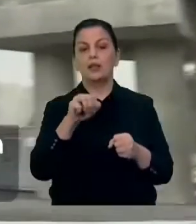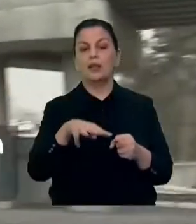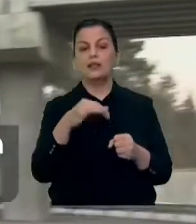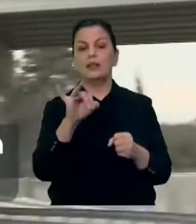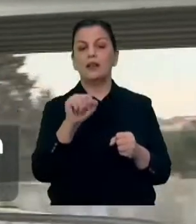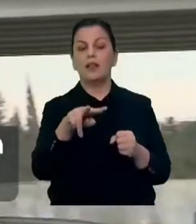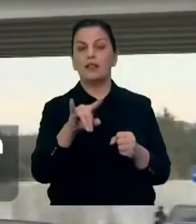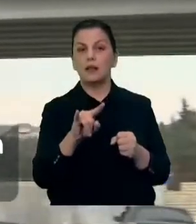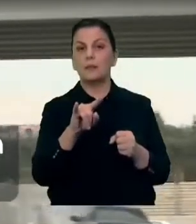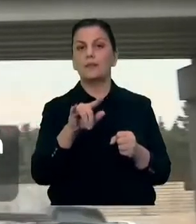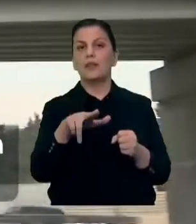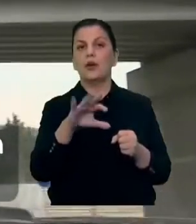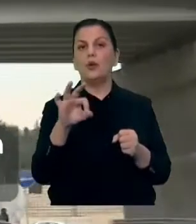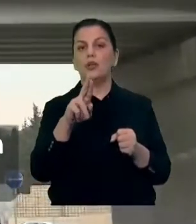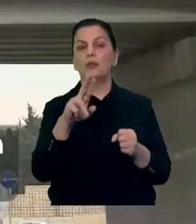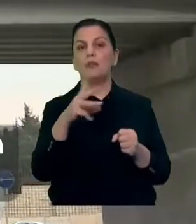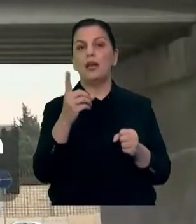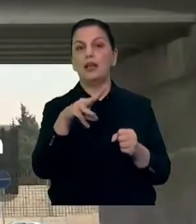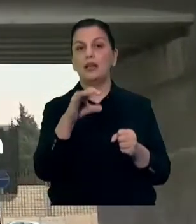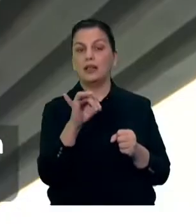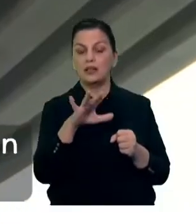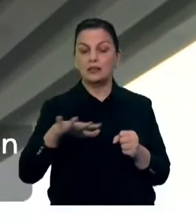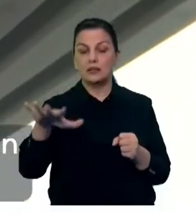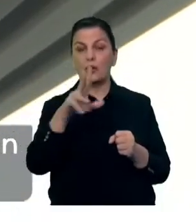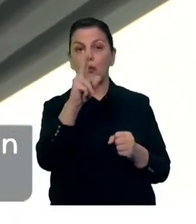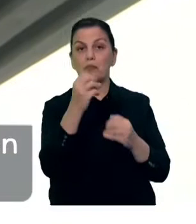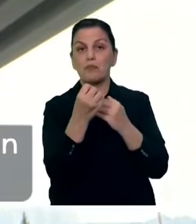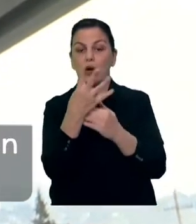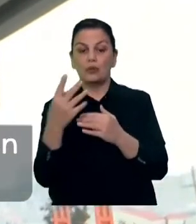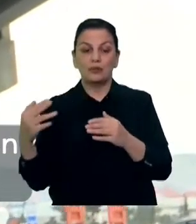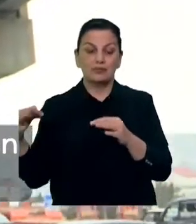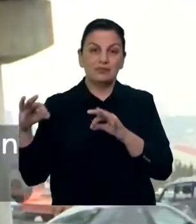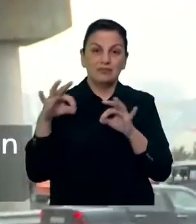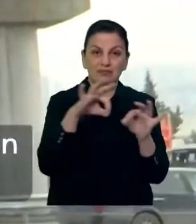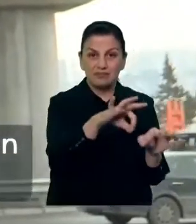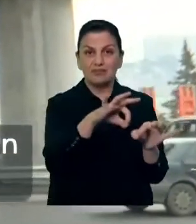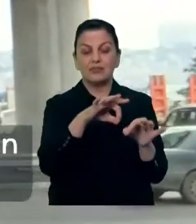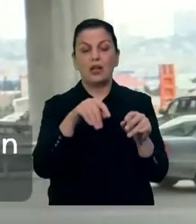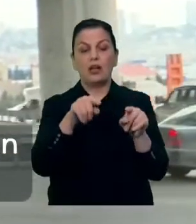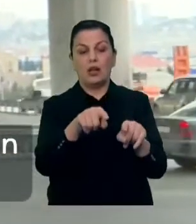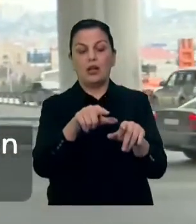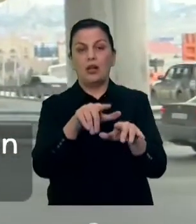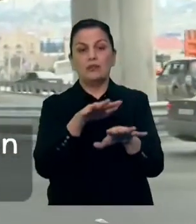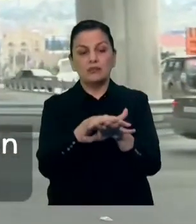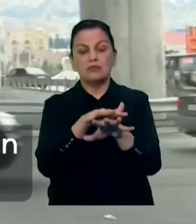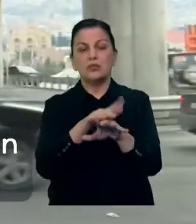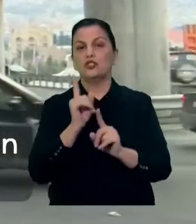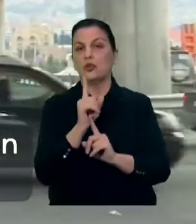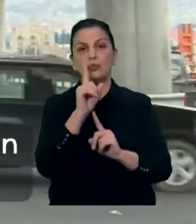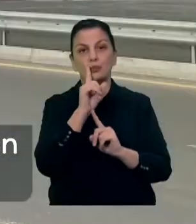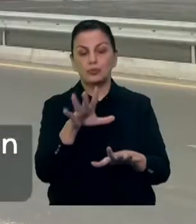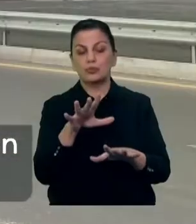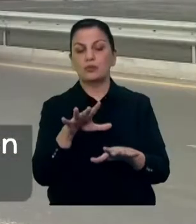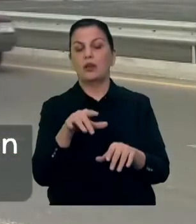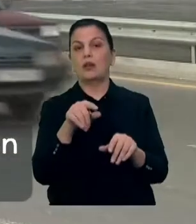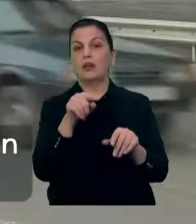və Hökməli qəsəbələrindən üzü paytaxt istiqamətində hərəkət edən maşınlar da Sulutəpə dairəsində tıxacda gözləməyəcək. Yol